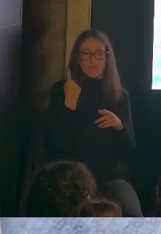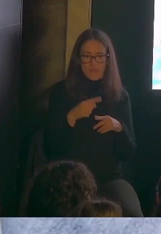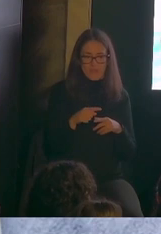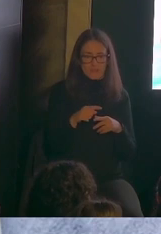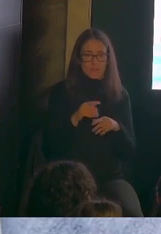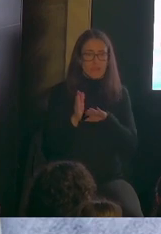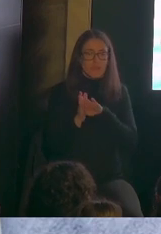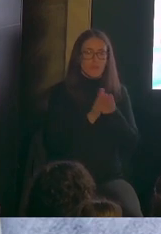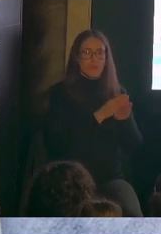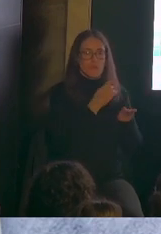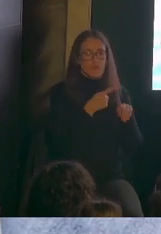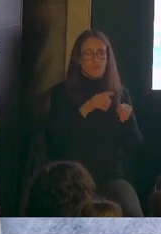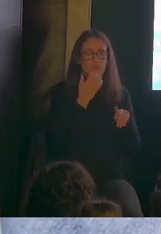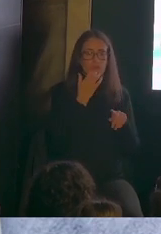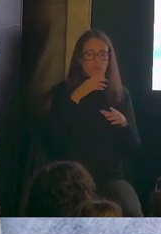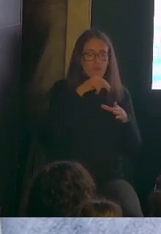coco,